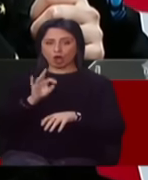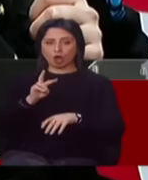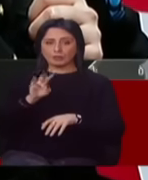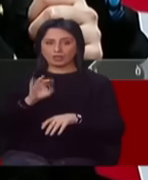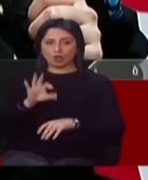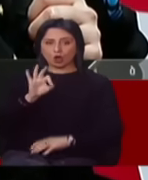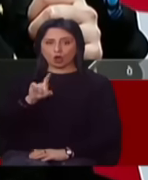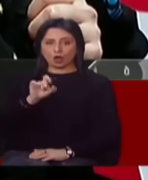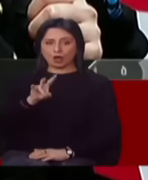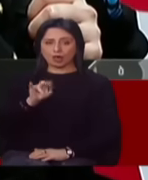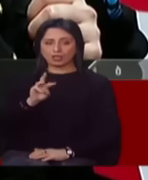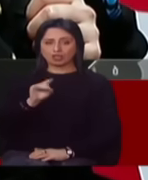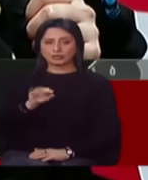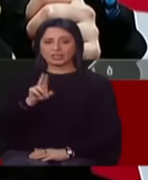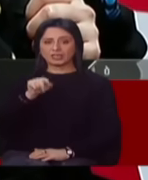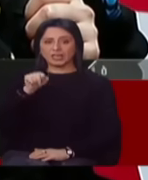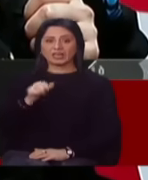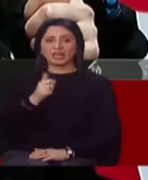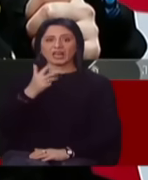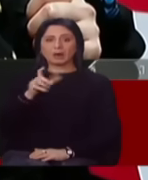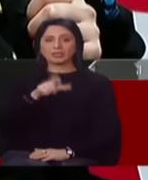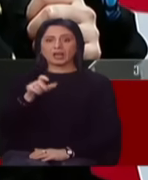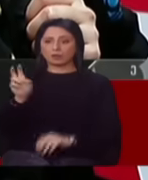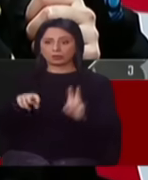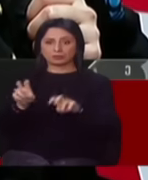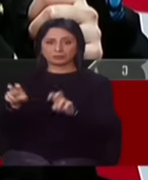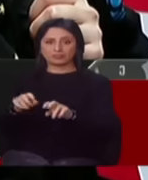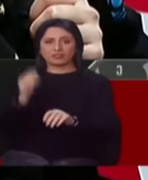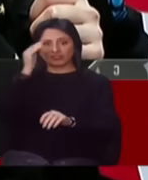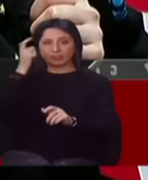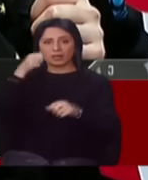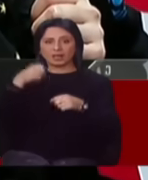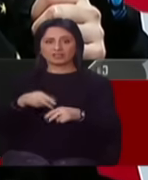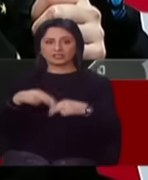კომიტეტის ოხანაშვილი და იქ რამოდენიმე ადამიანს ეცა ვითომ